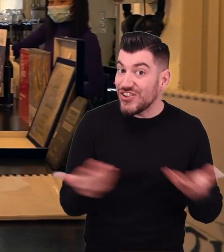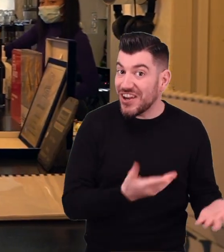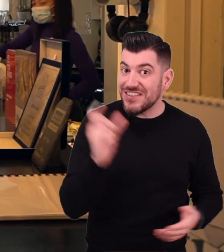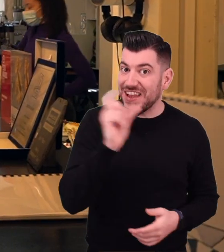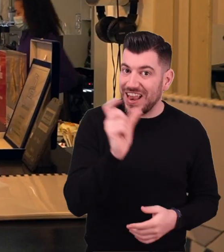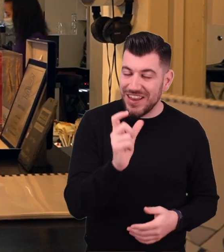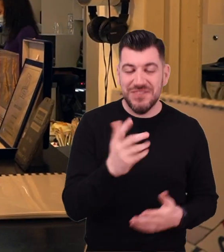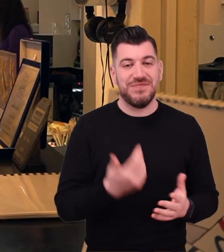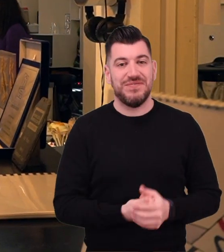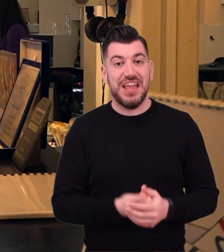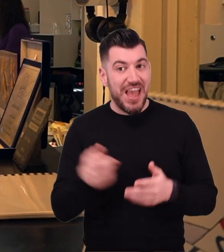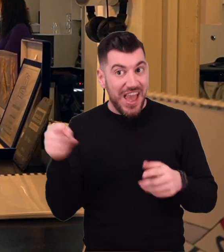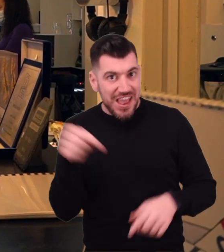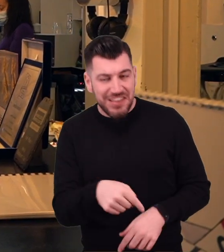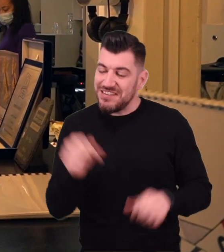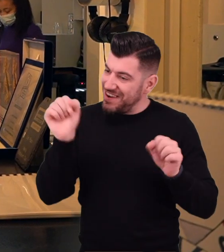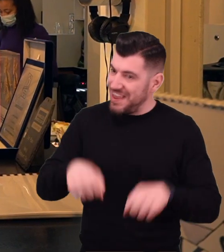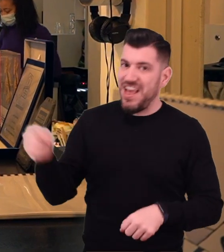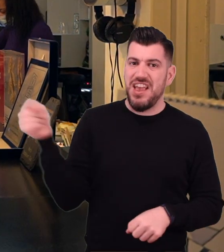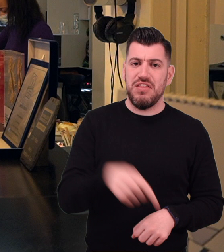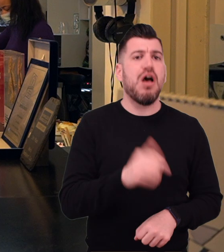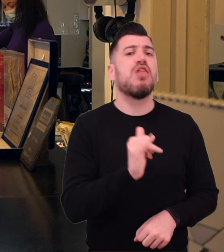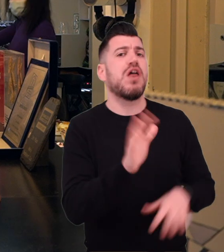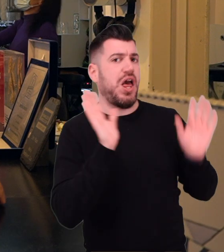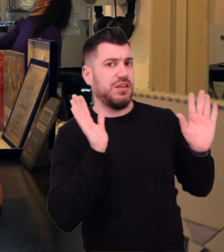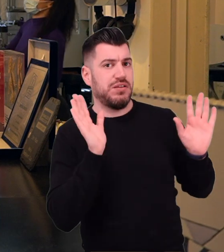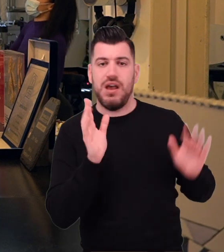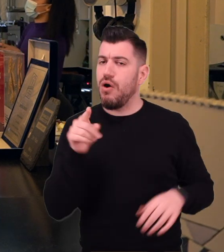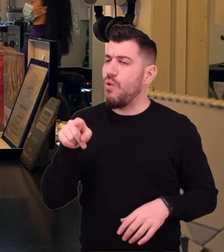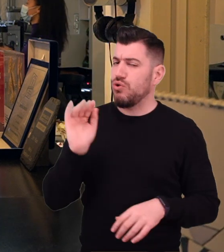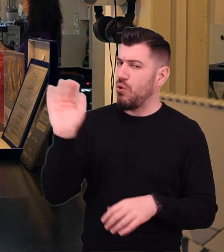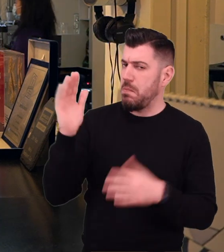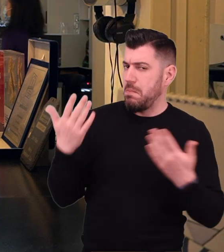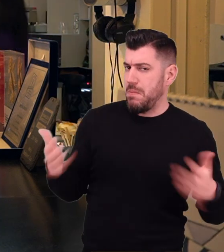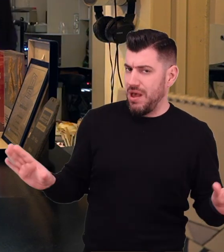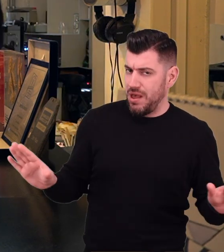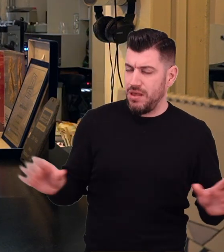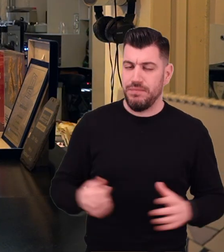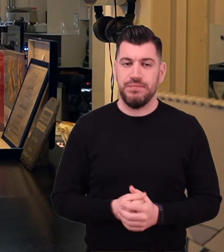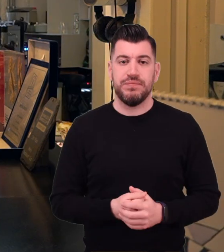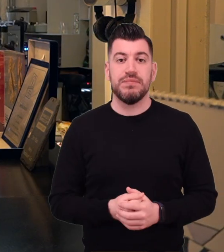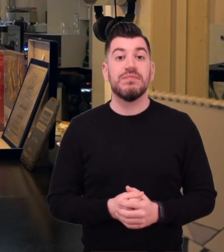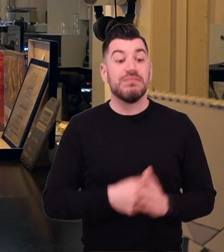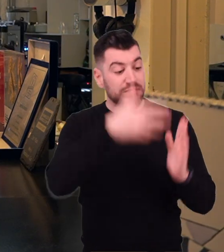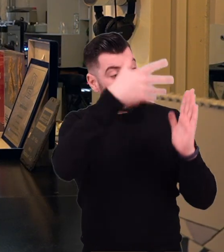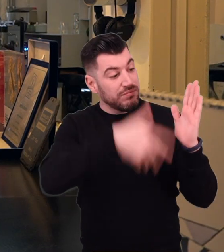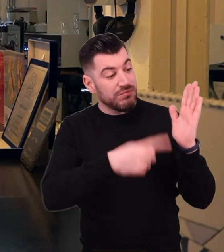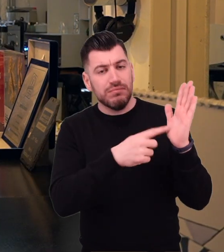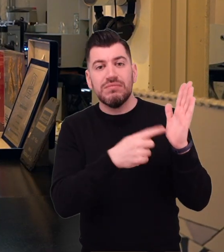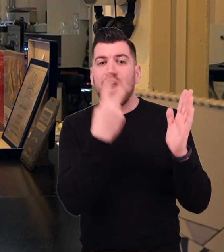Ήρθες? Ήρθα. Δεν άργησα όμως πολύ. Όχι. Εγώ έχω ήδη παραγγείλει. Γιατί έχουμε νέο μενού εδώ. Έχει πολύ καλές